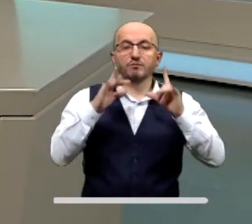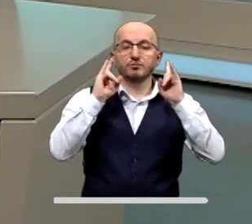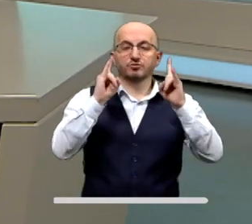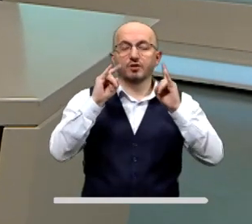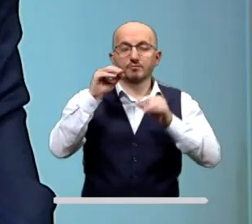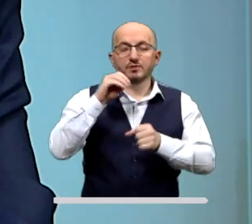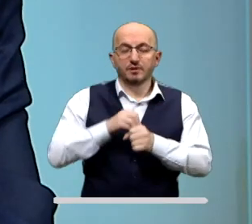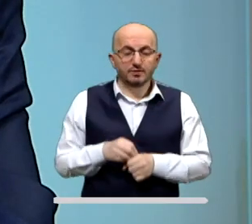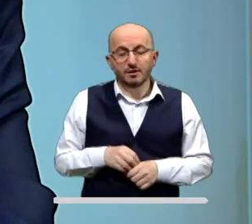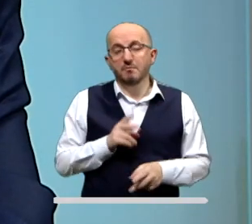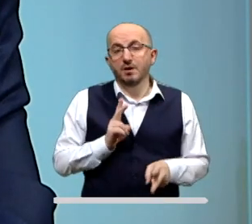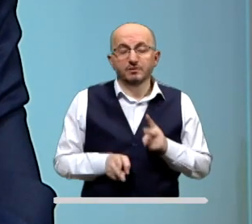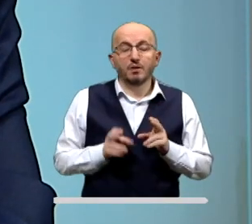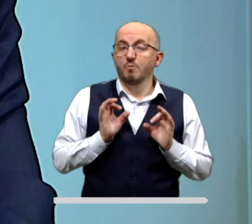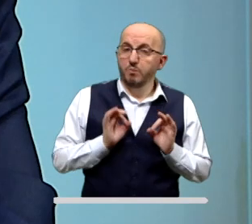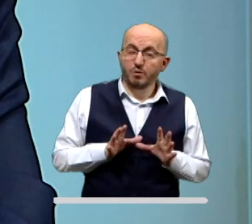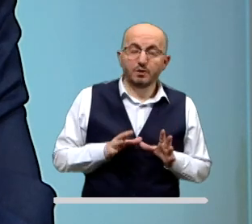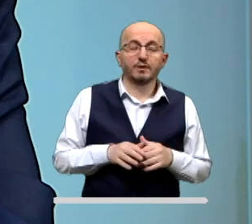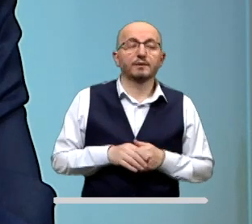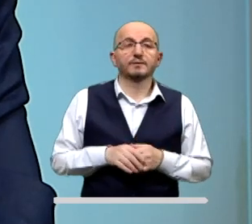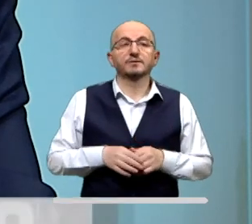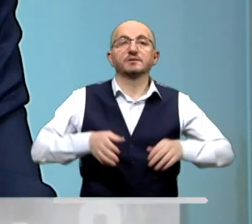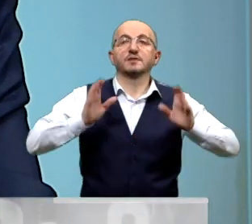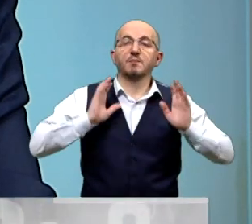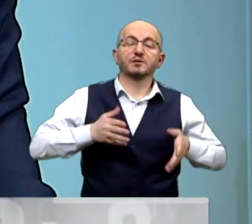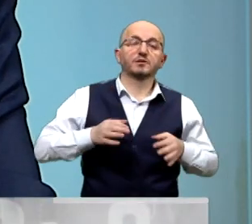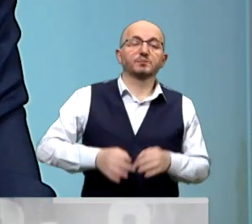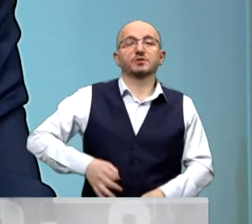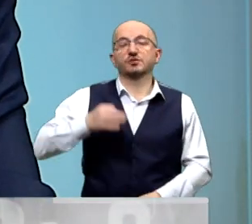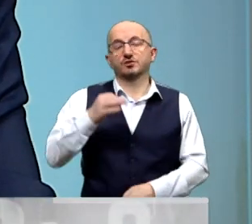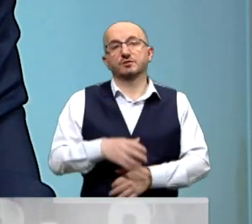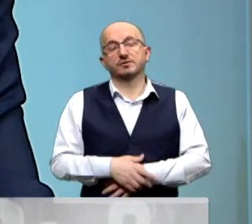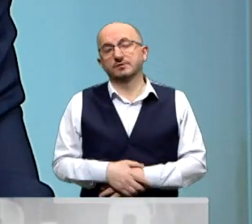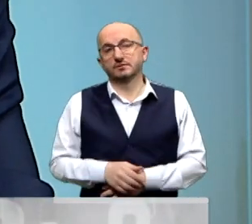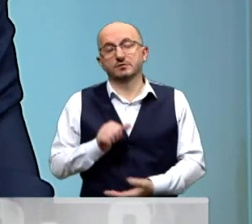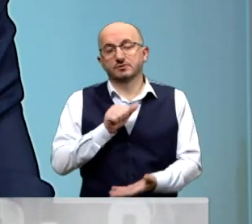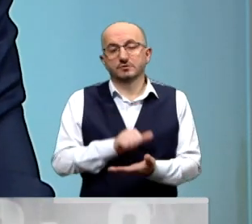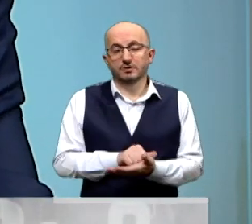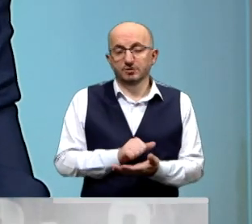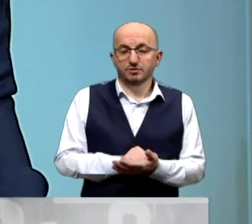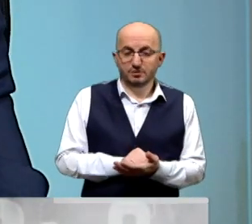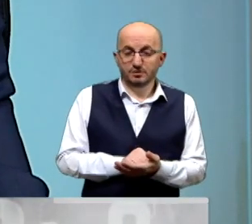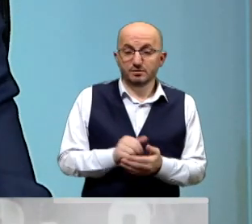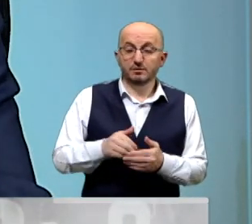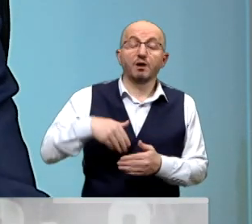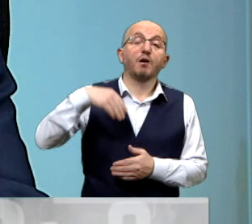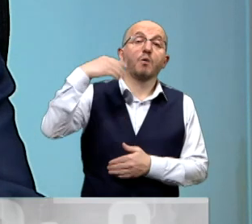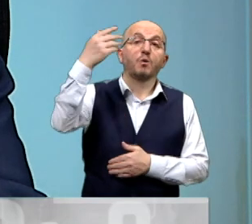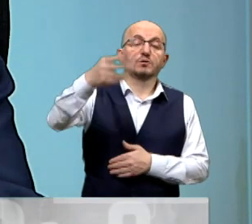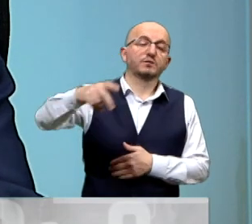camilerinde bazen böyle işte Namaz kılanın secde mahallenin daha ötesinden